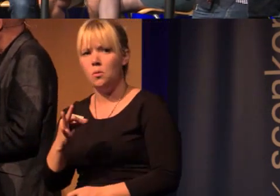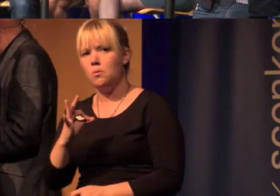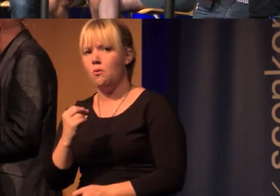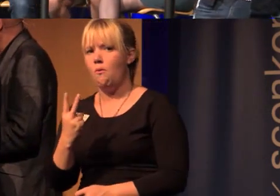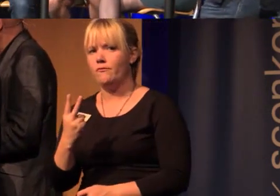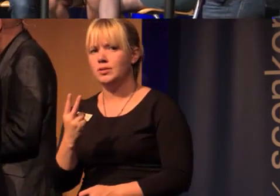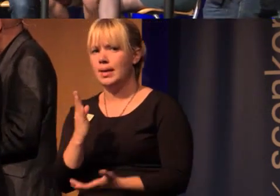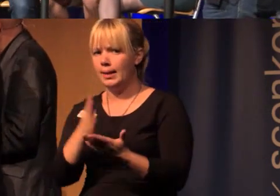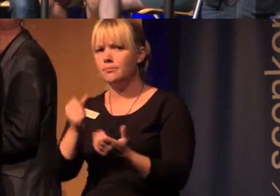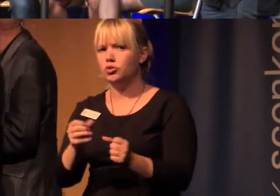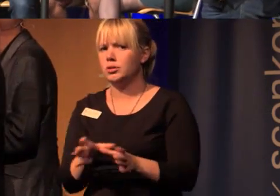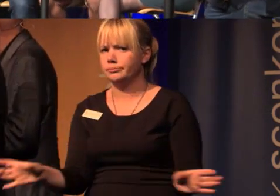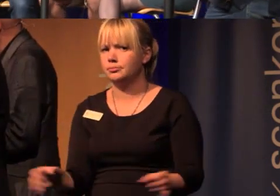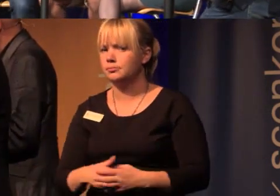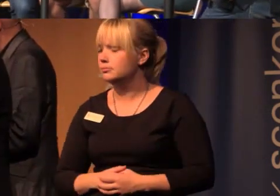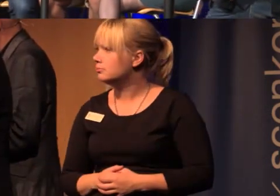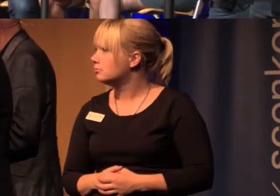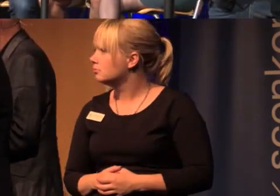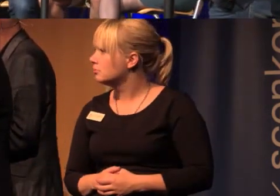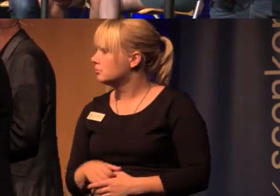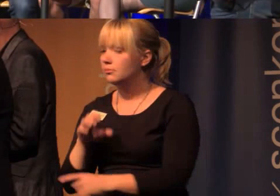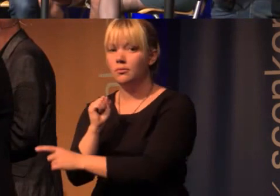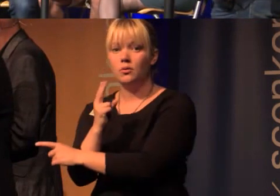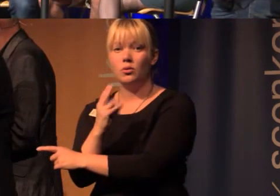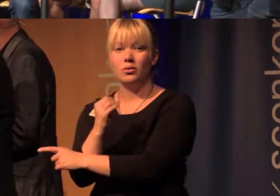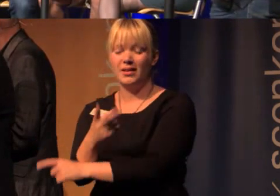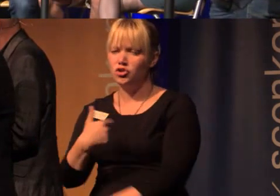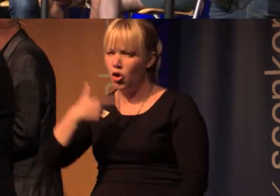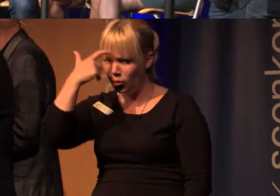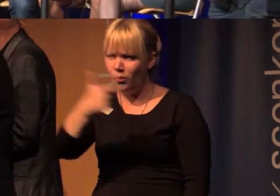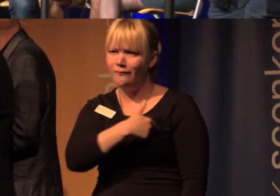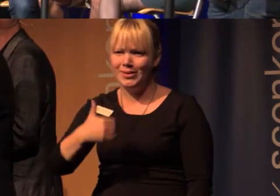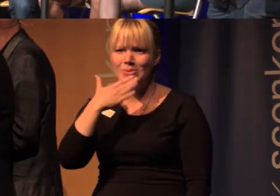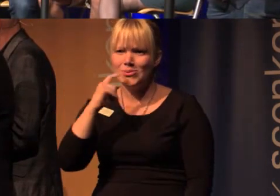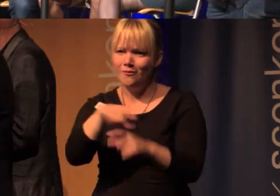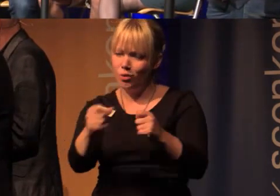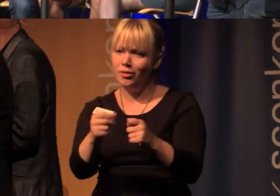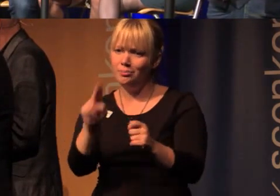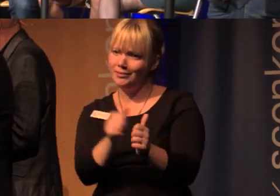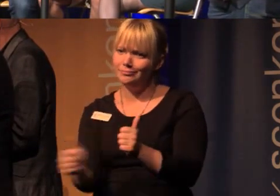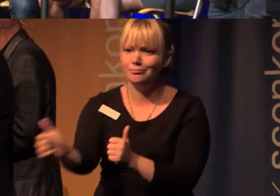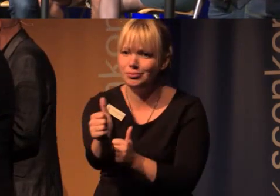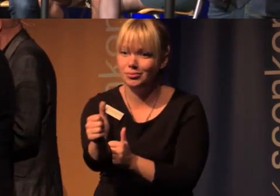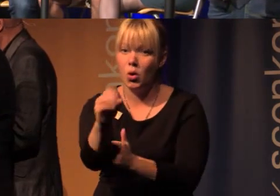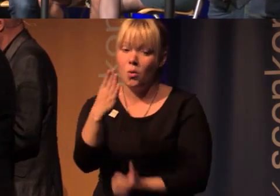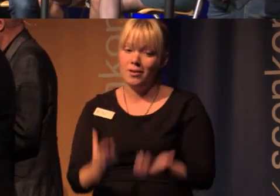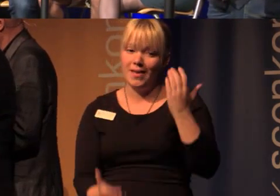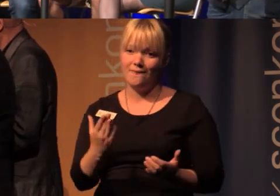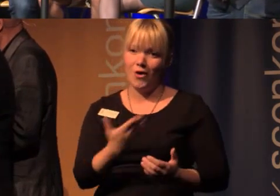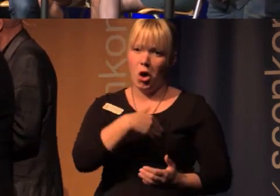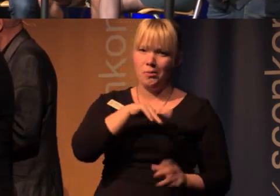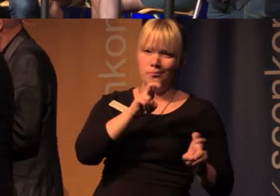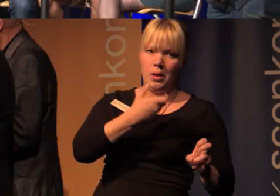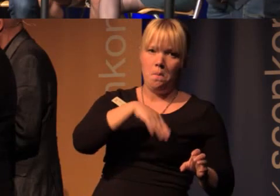Gustav? Ja, alltså det här är en fråga där jag verkligen tror att ungdomsförbunden ligger i framkant, och det gäller nog alla ungdomsförbund här gentemot sina moderpartier som